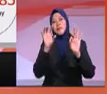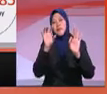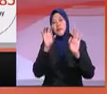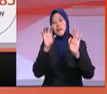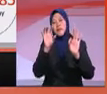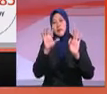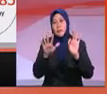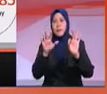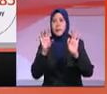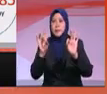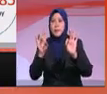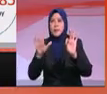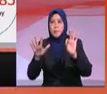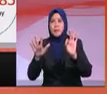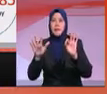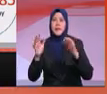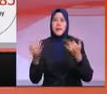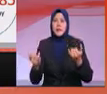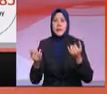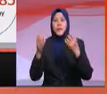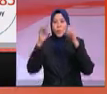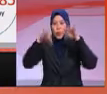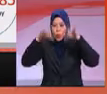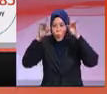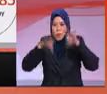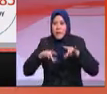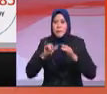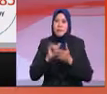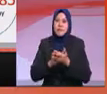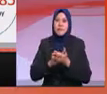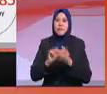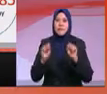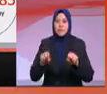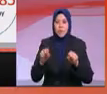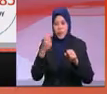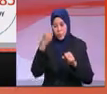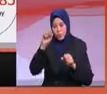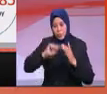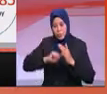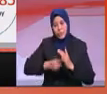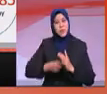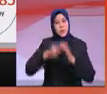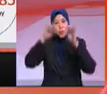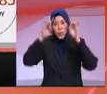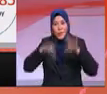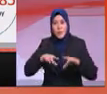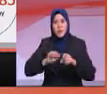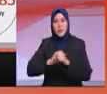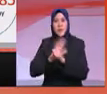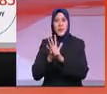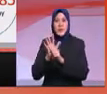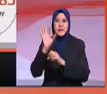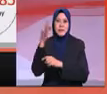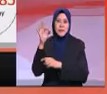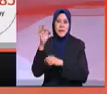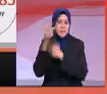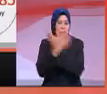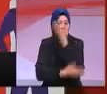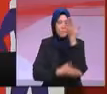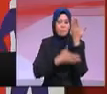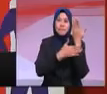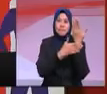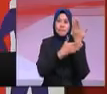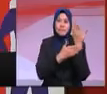59,485 ujian seharian. Jadi ini kemampuan kita untuk melaksanakan ujian-ujian COVID-19 di seluruh negara.